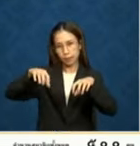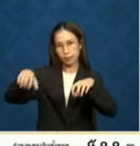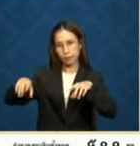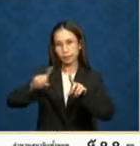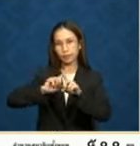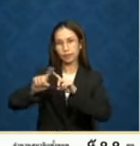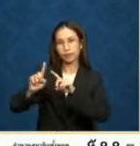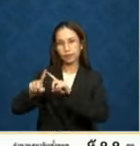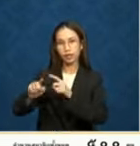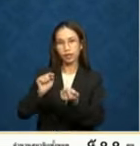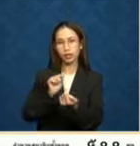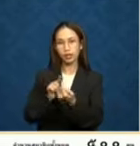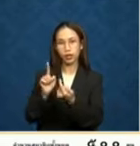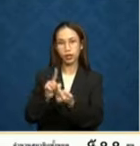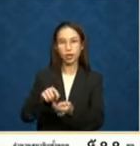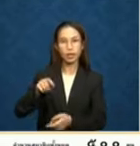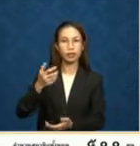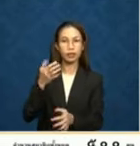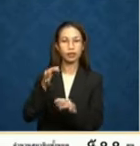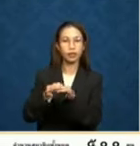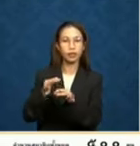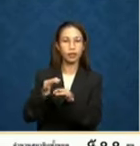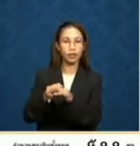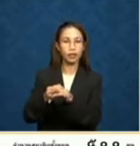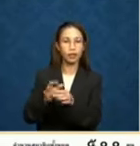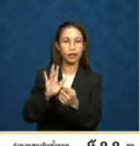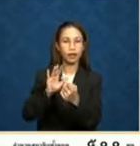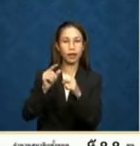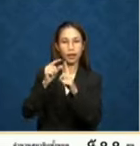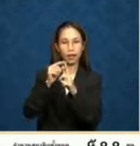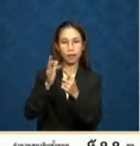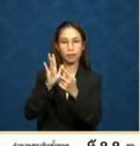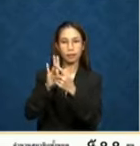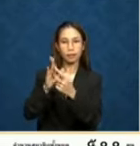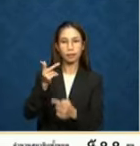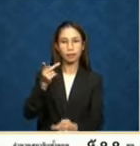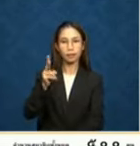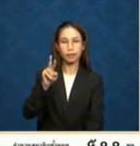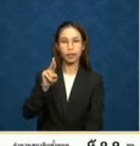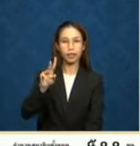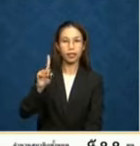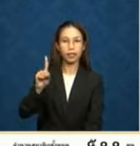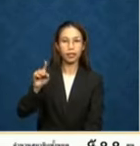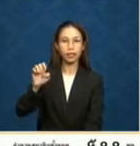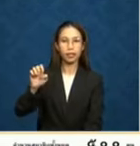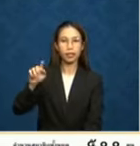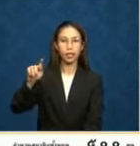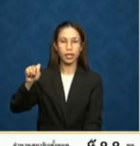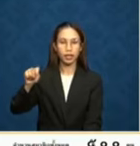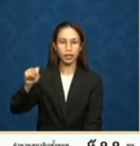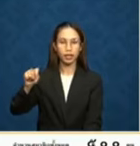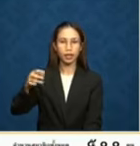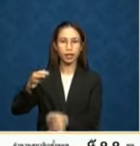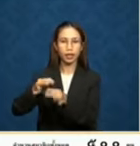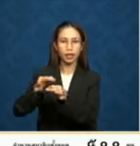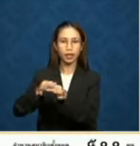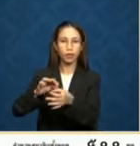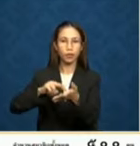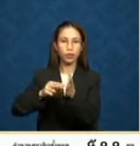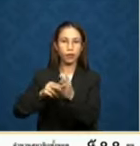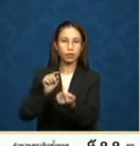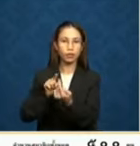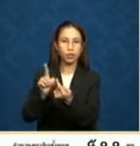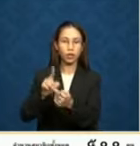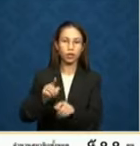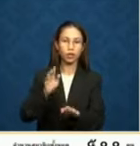นเรื่องของ credit bank ขออิบายควา credit banks เล็กน้อยนะครับคือเราสามารถเอาคามชำนานมา